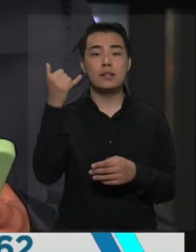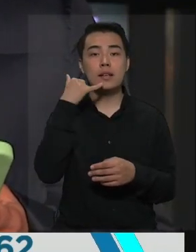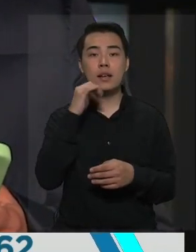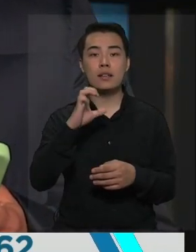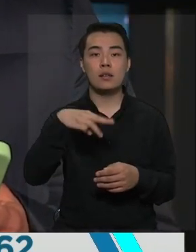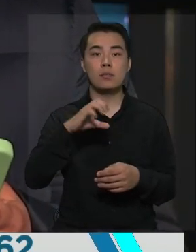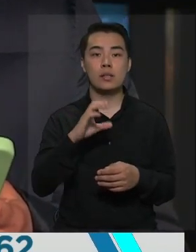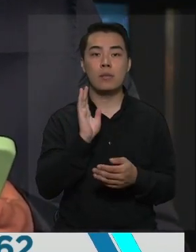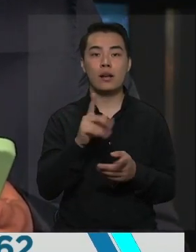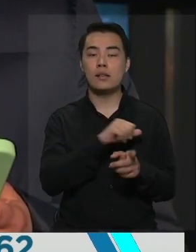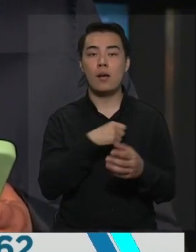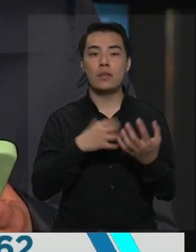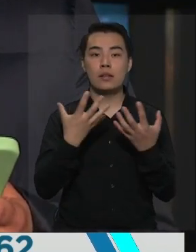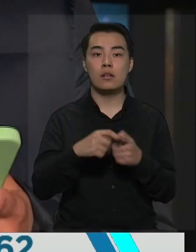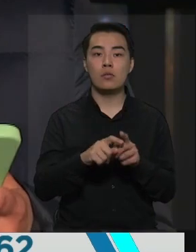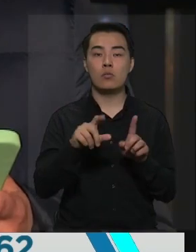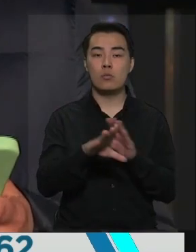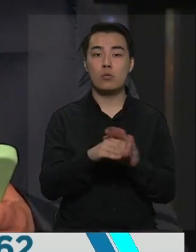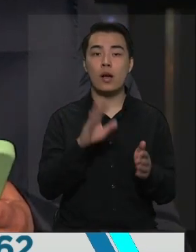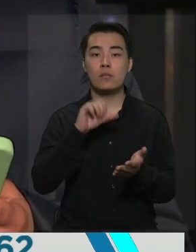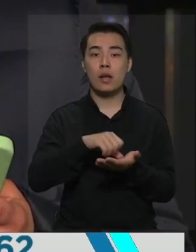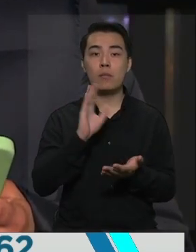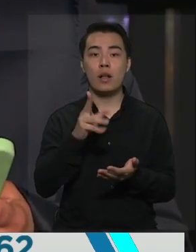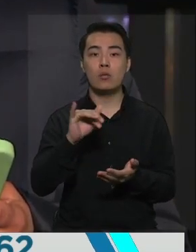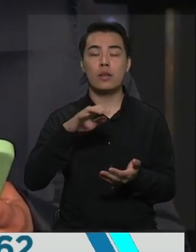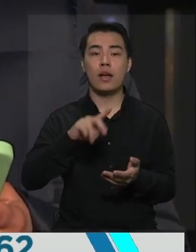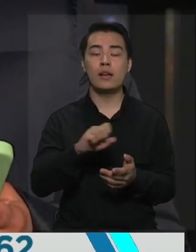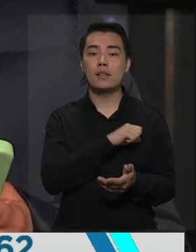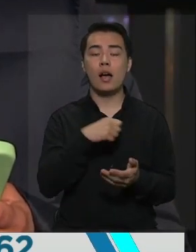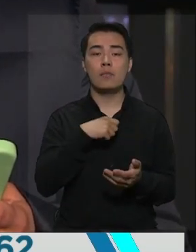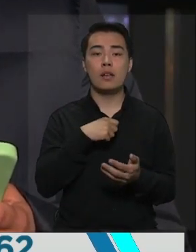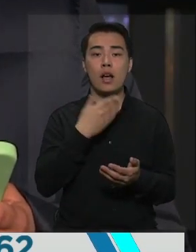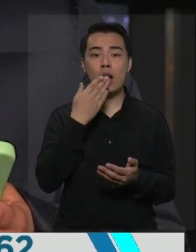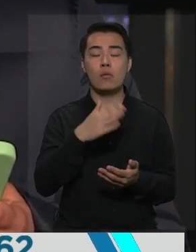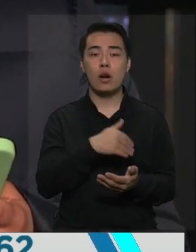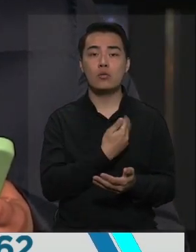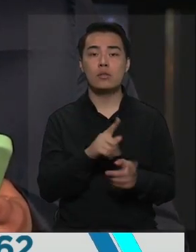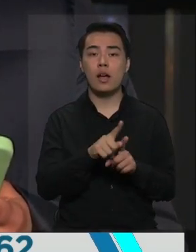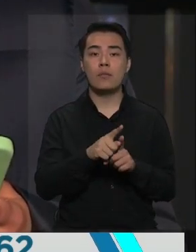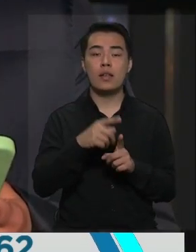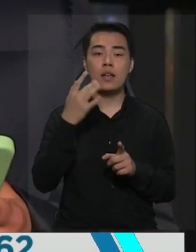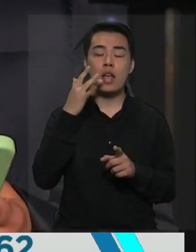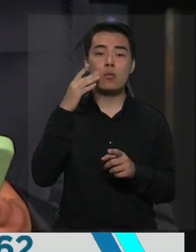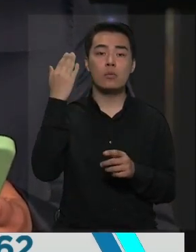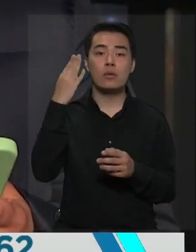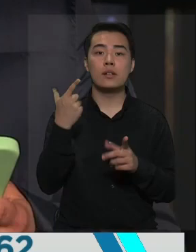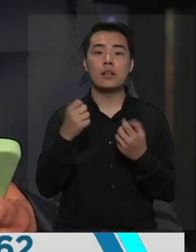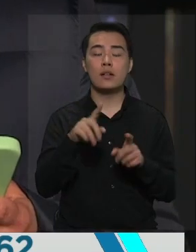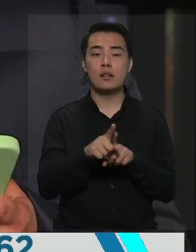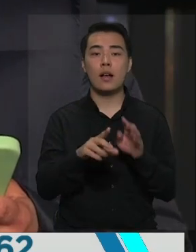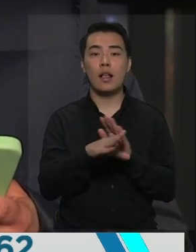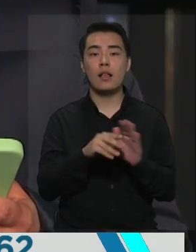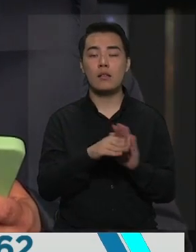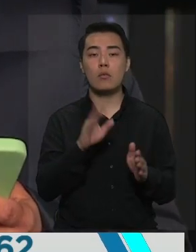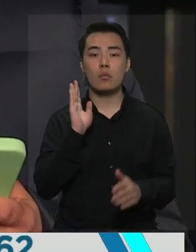СМСки с адресами избирательных участков Скажите кунцея а как же Будут голосовать наши соотечественники за рубежом